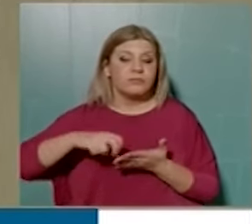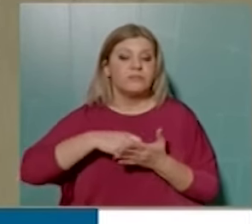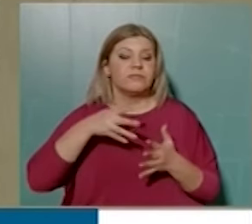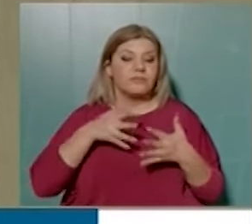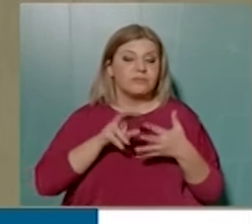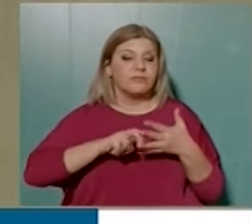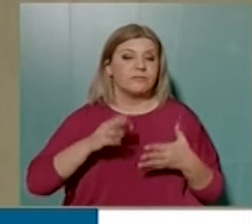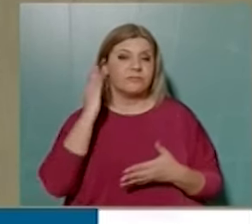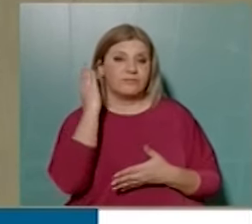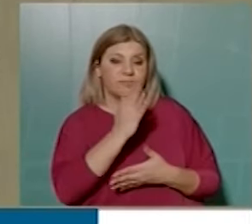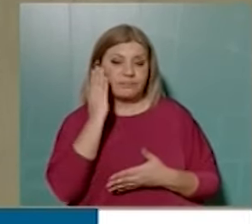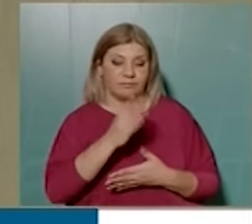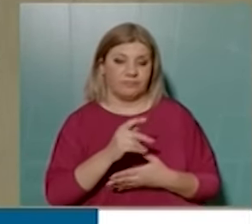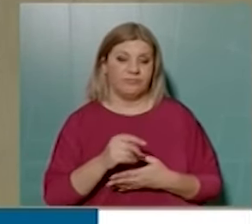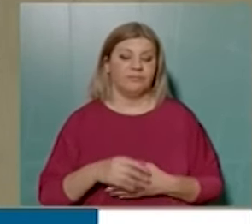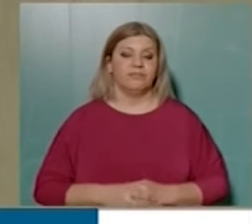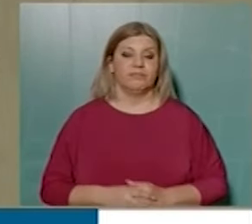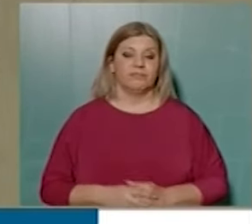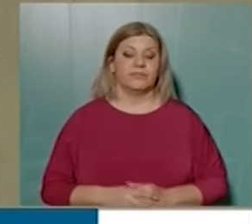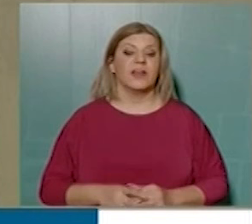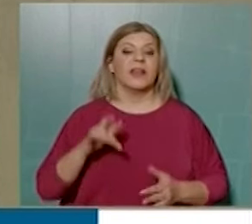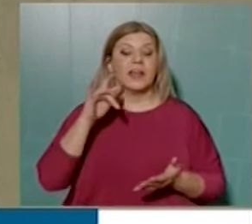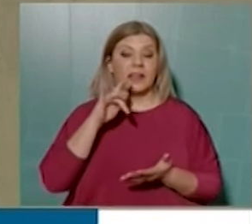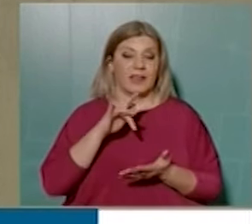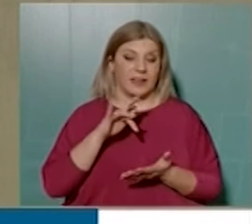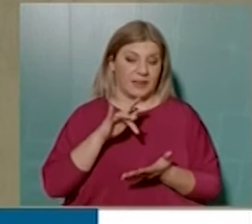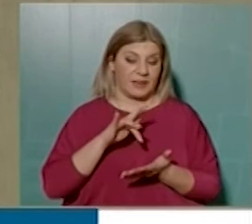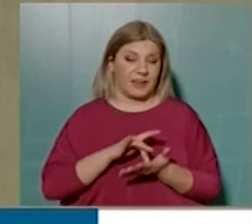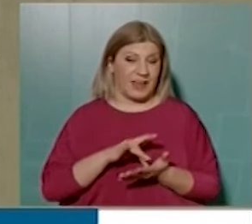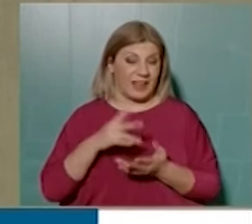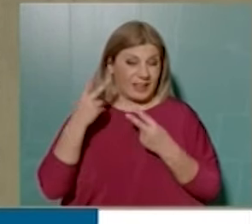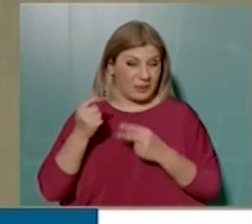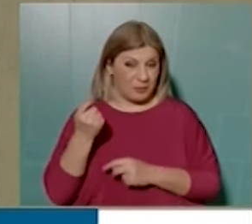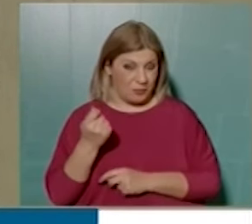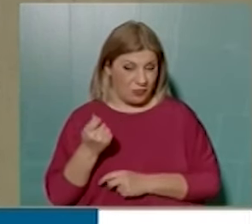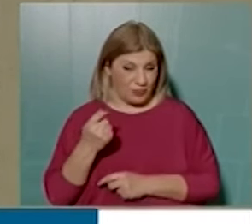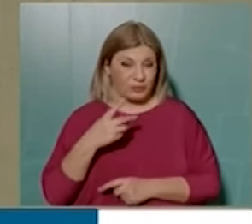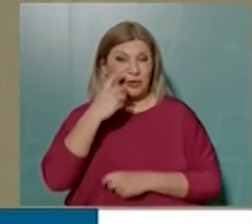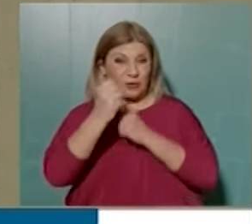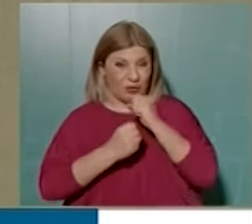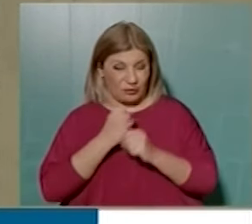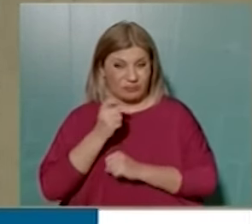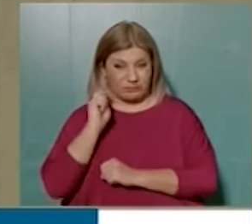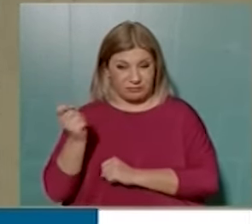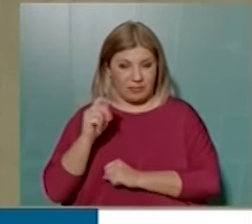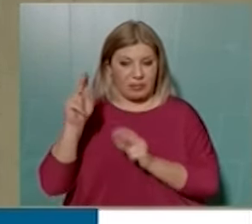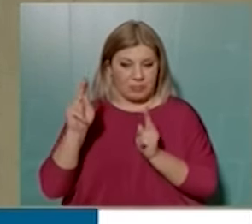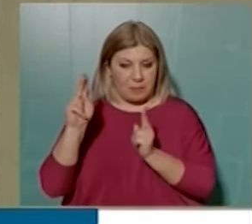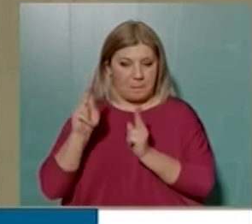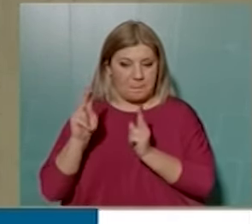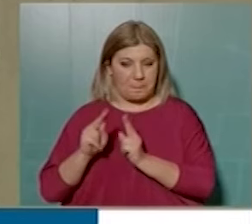χαρα ν τροφείων οι κεντρικοί αυλ αυτοτελείς πόροι από χρόνο σε χρόνο βαίνουν διαρκώς